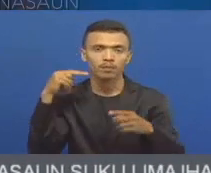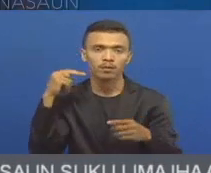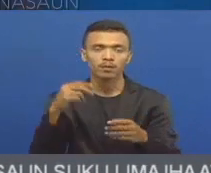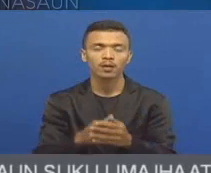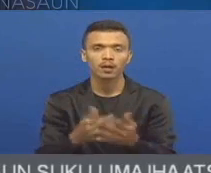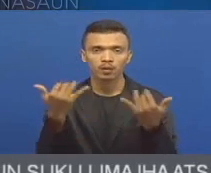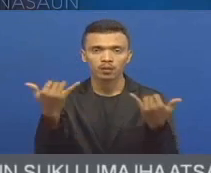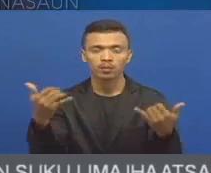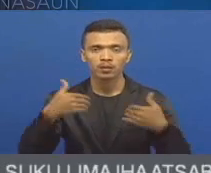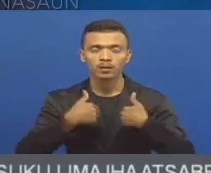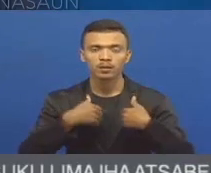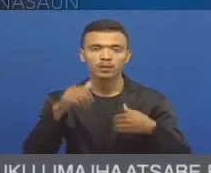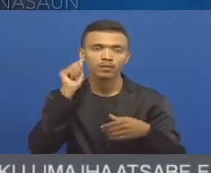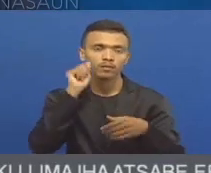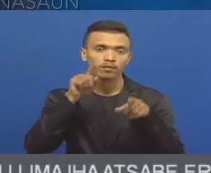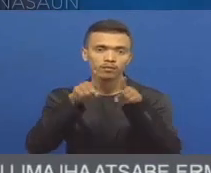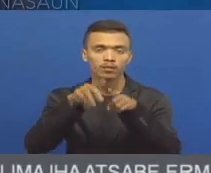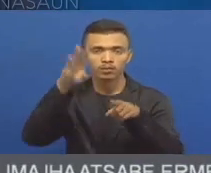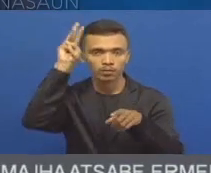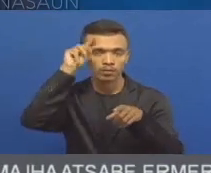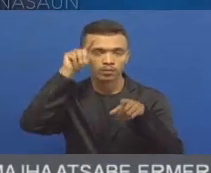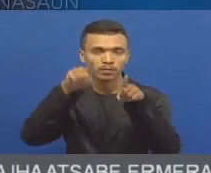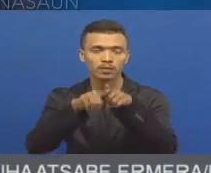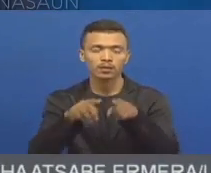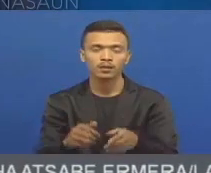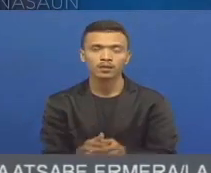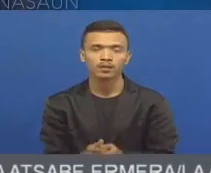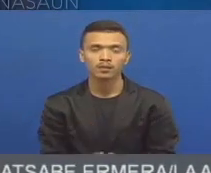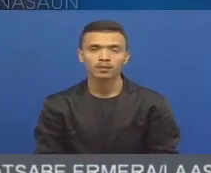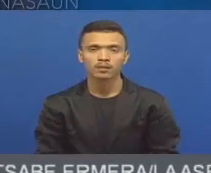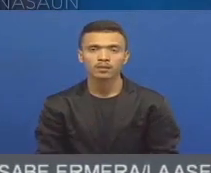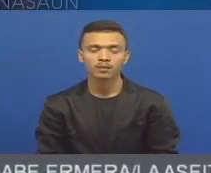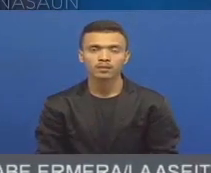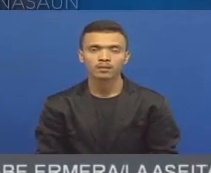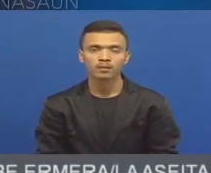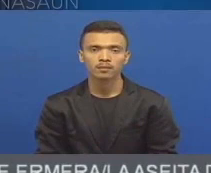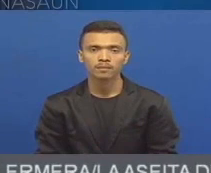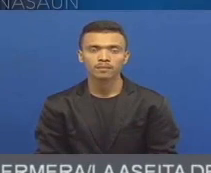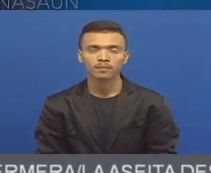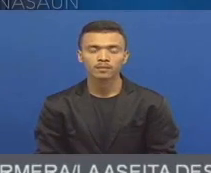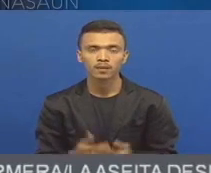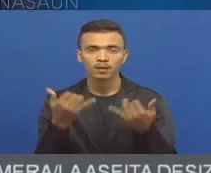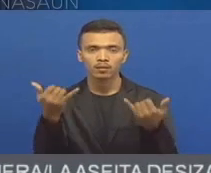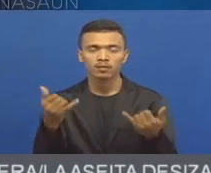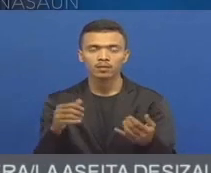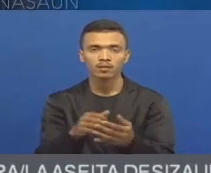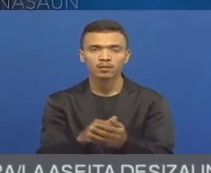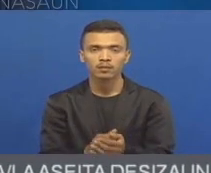huna nebe ta e depois iha mos caso tráfico humano nebe da la